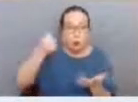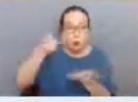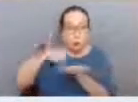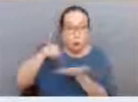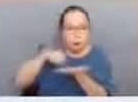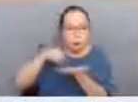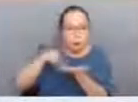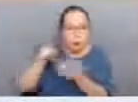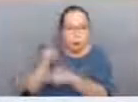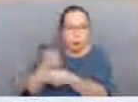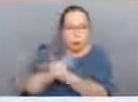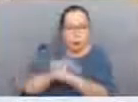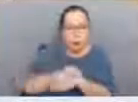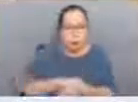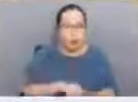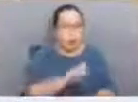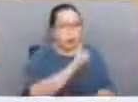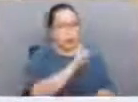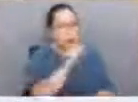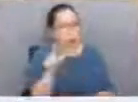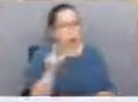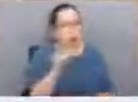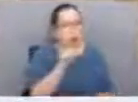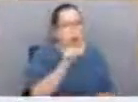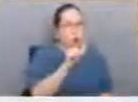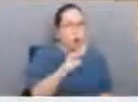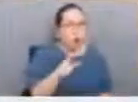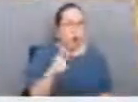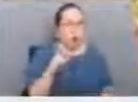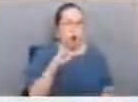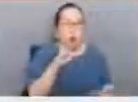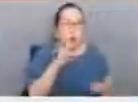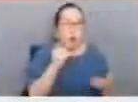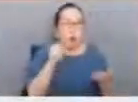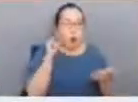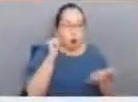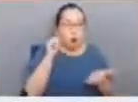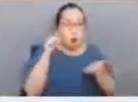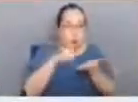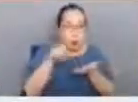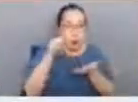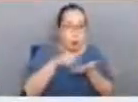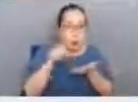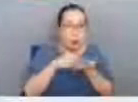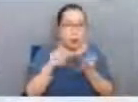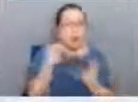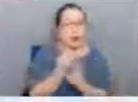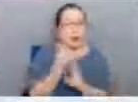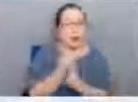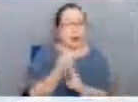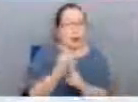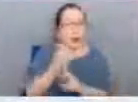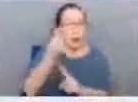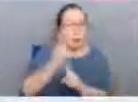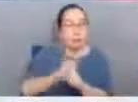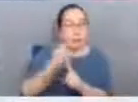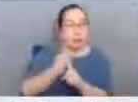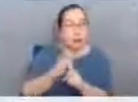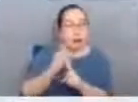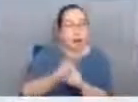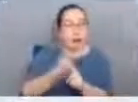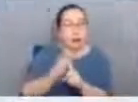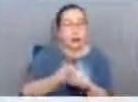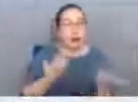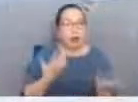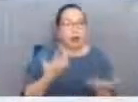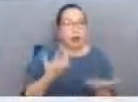Wow, yan ang pinaka-ano. Parati nagtatanong sa akin. Sabi sa akin, Sir Rolly, paano ba kami dyan mag-apply? Sabi ko,